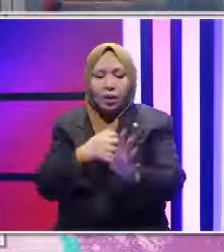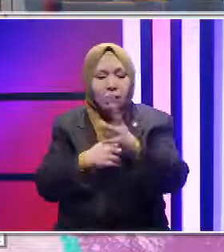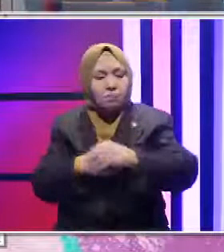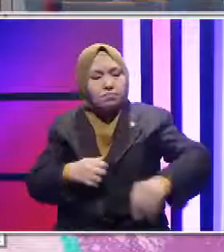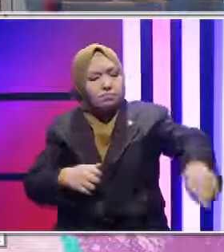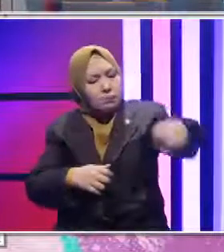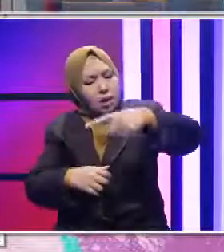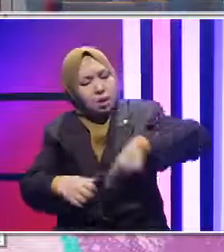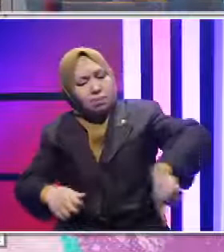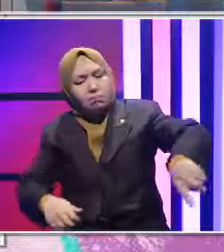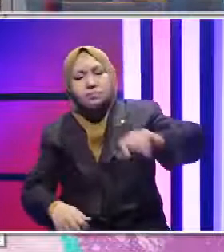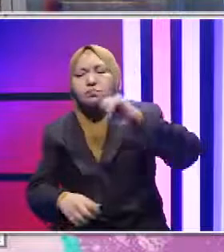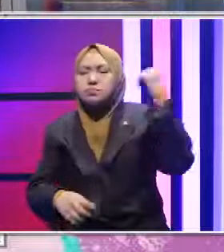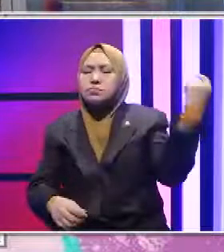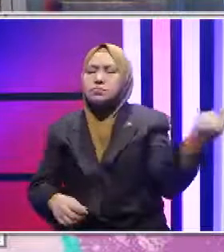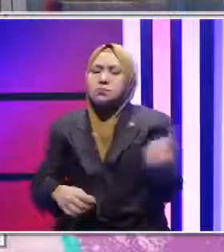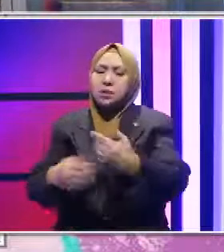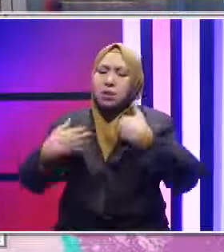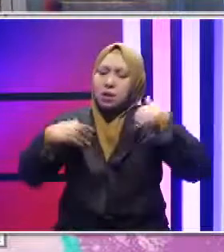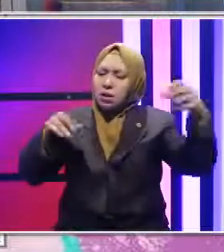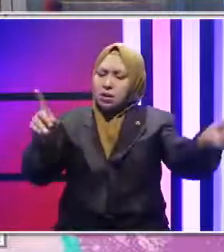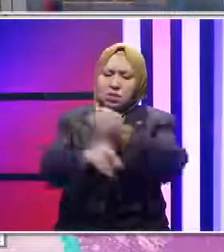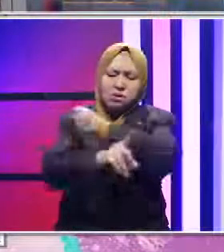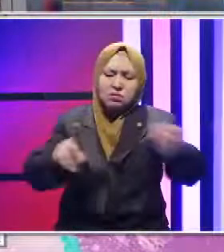وما هم عنها